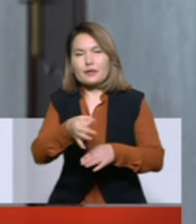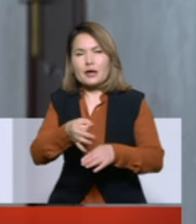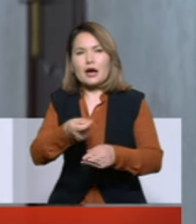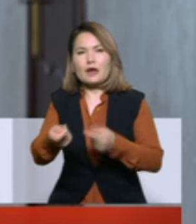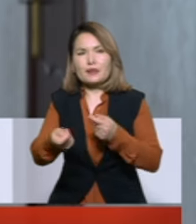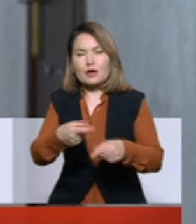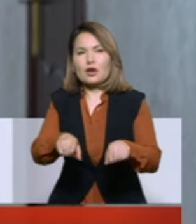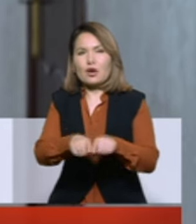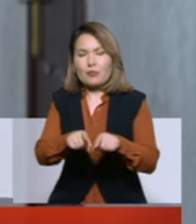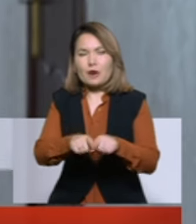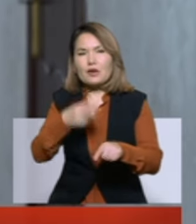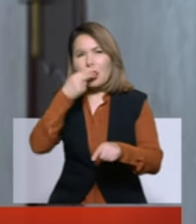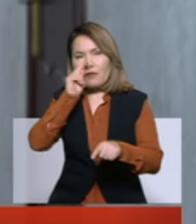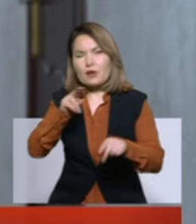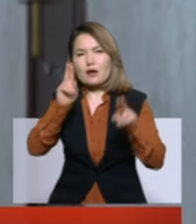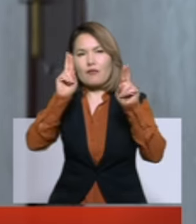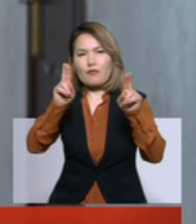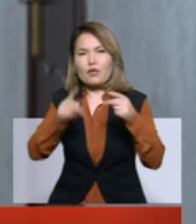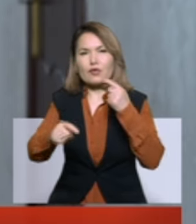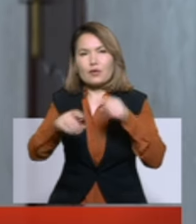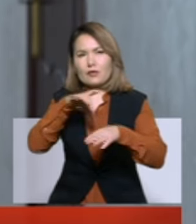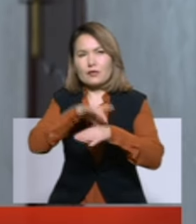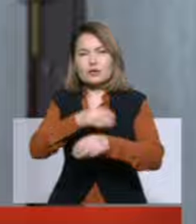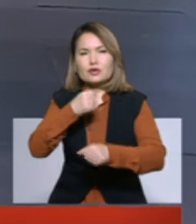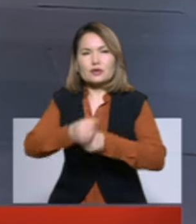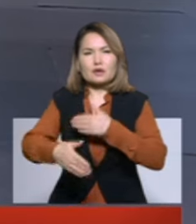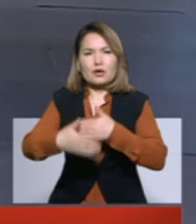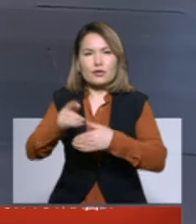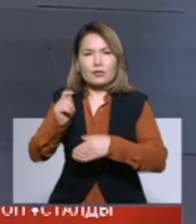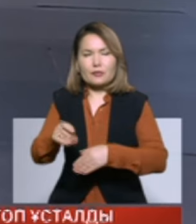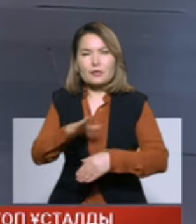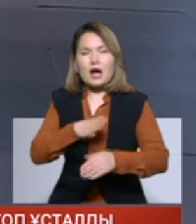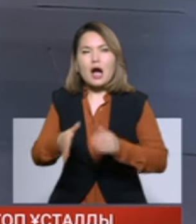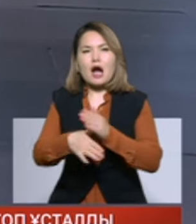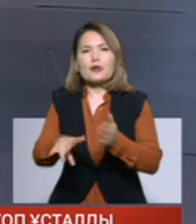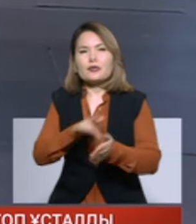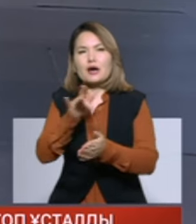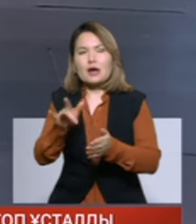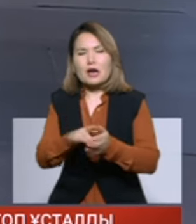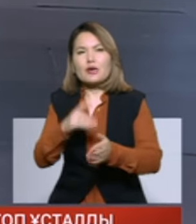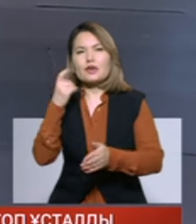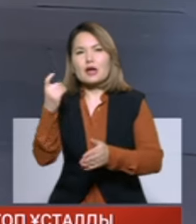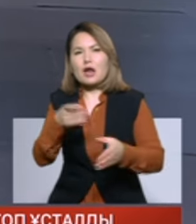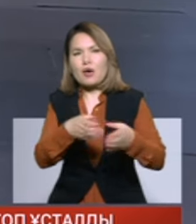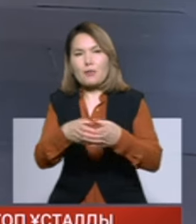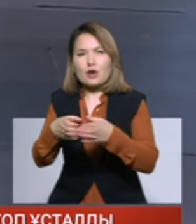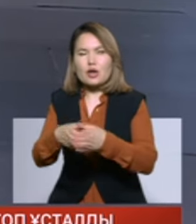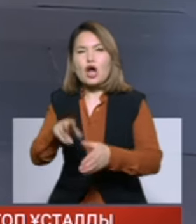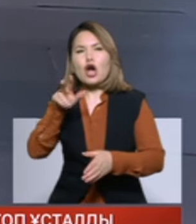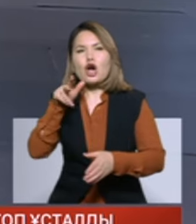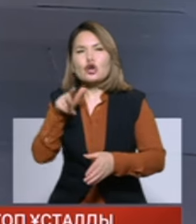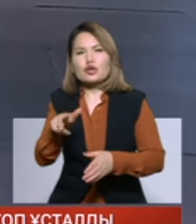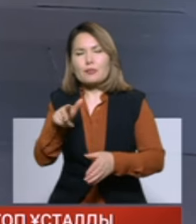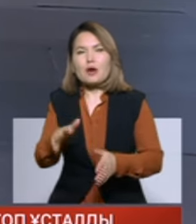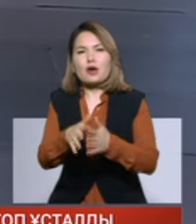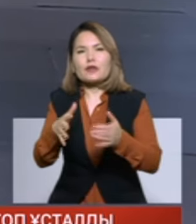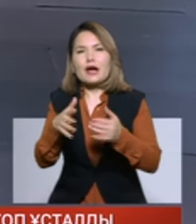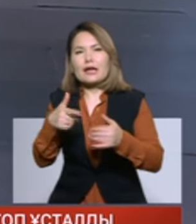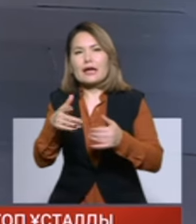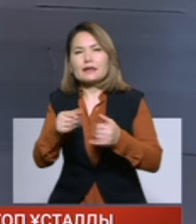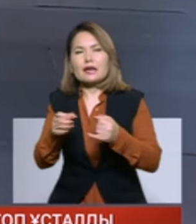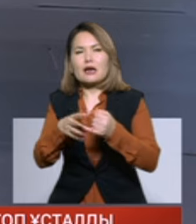жоғарыда аталған тәртіптік жаза қолданылды. Атырау қаласындағы шаруа қожалықтарының 3000-нан астам гектар